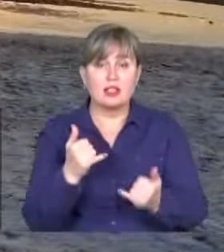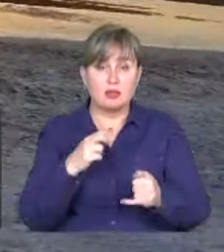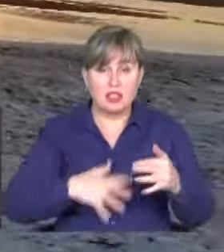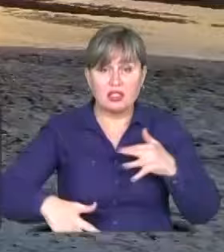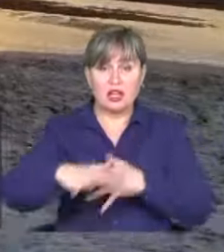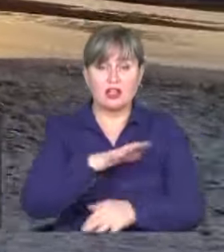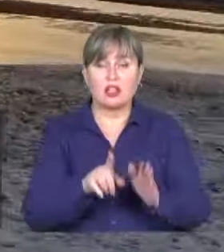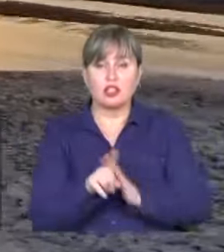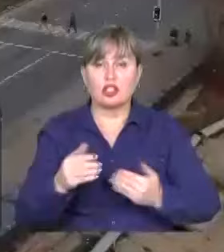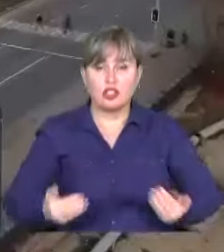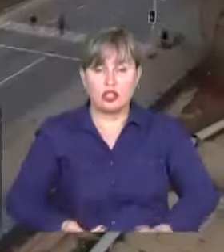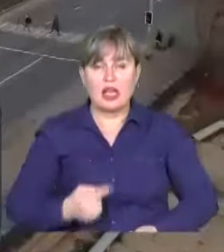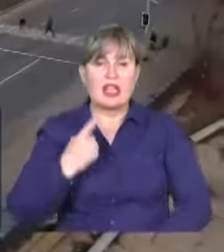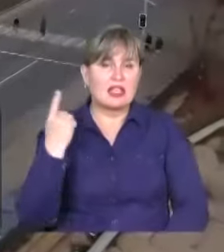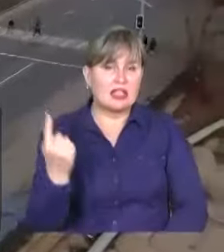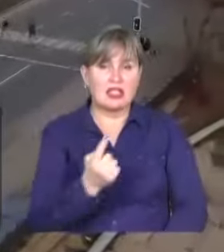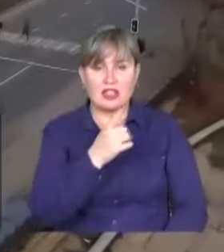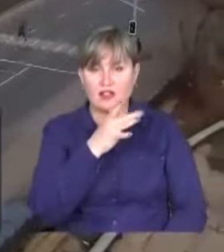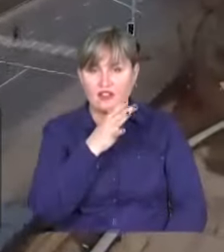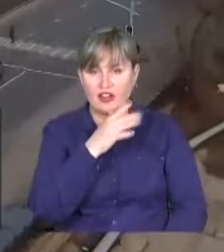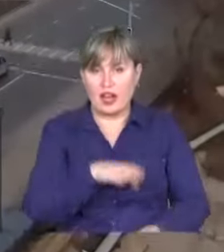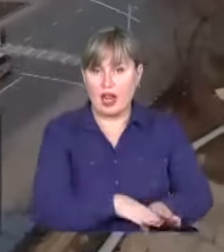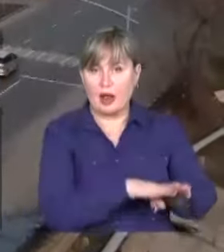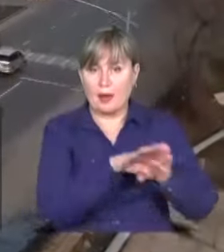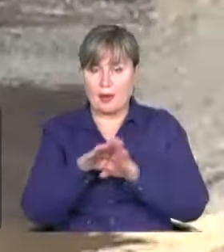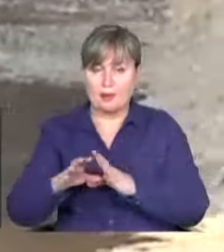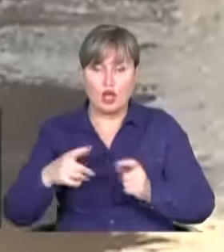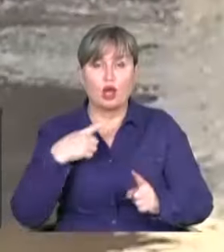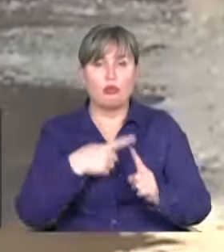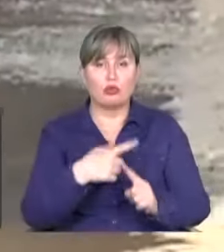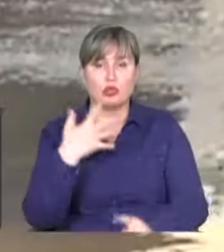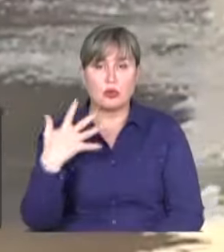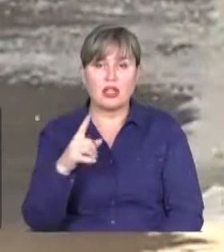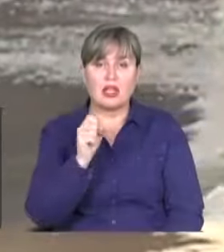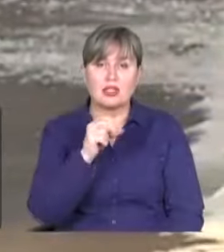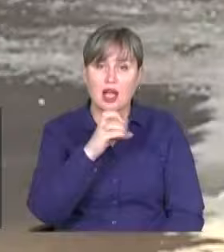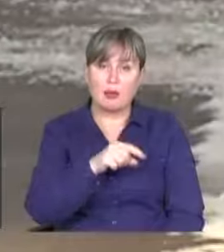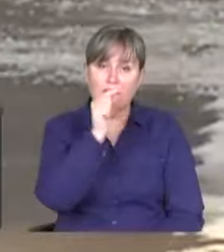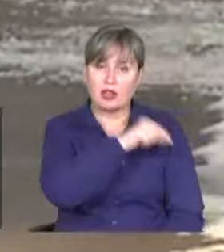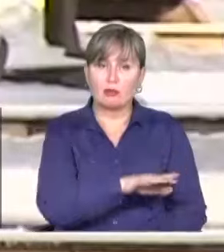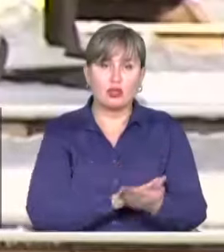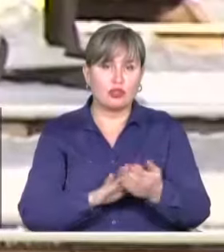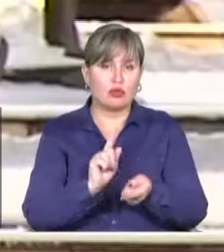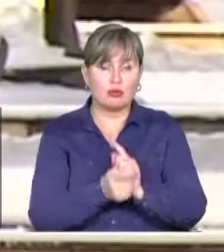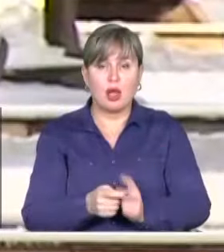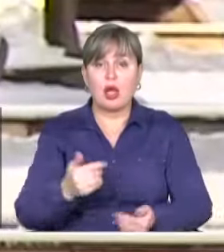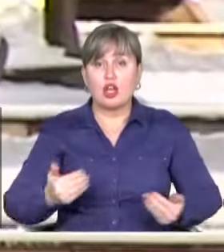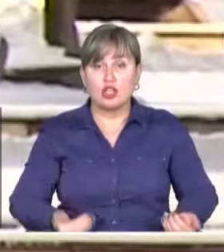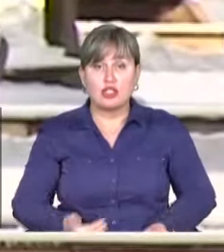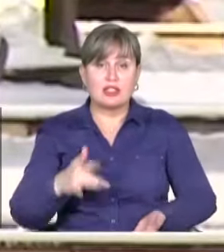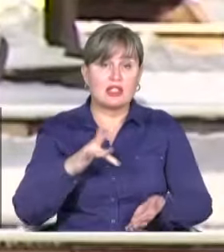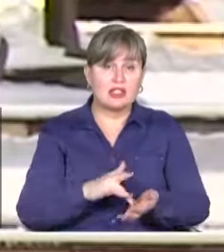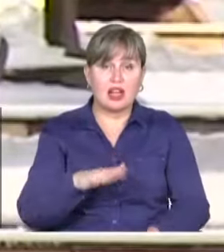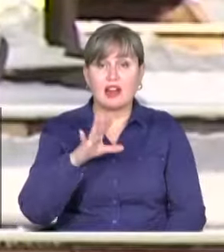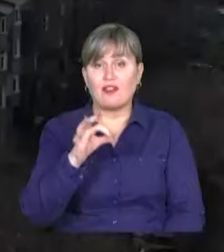начнет жить по единому времени в измерении UTC+5. Для Запада ничего не поменяется, а жители центральных и восточных